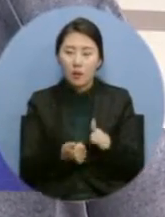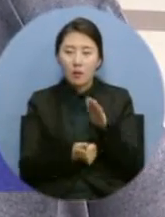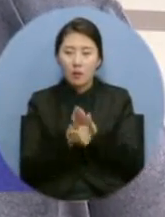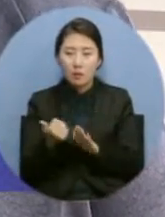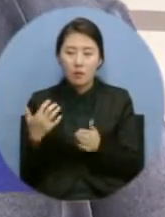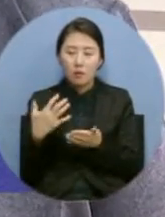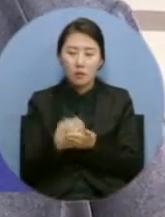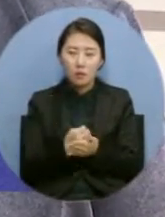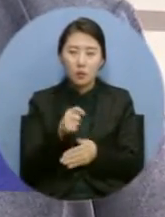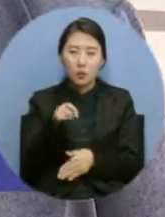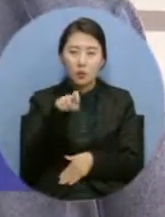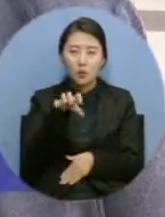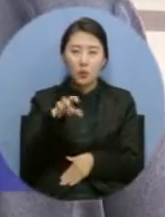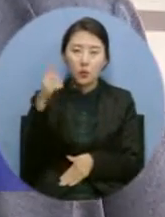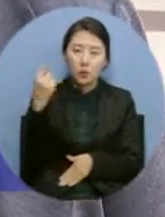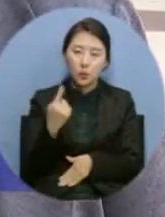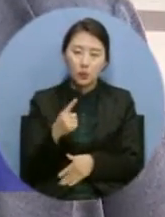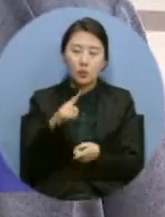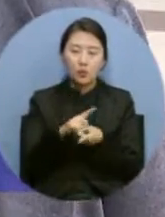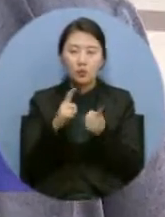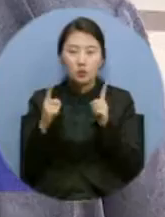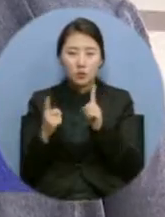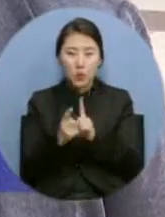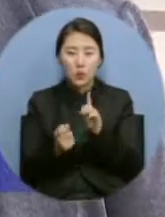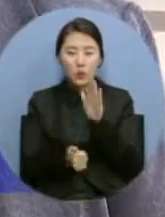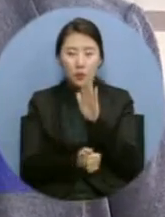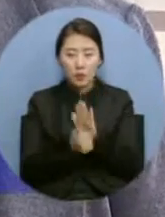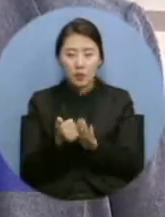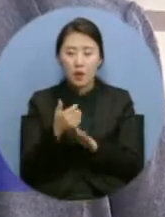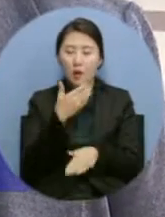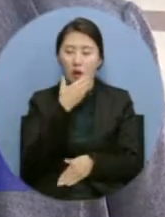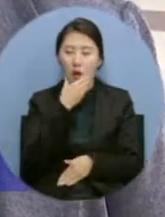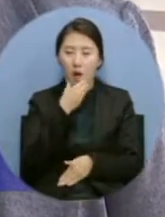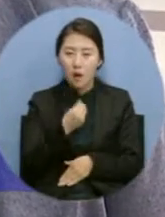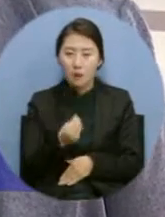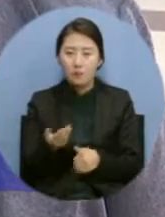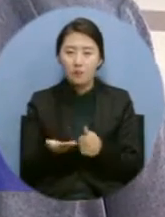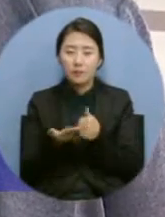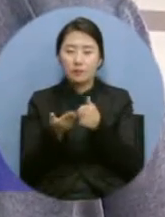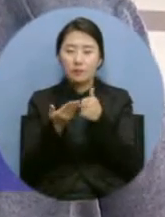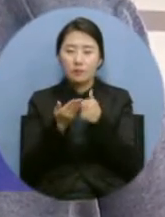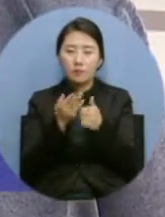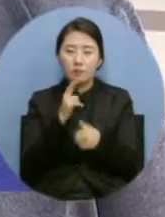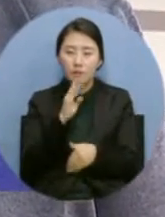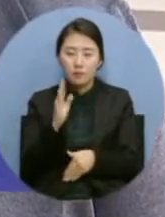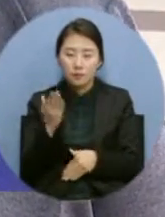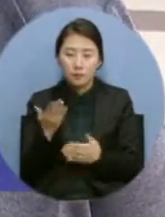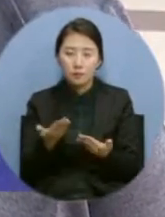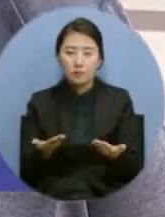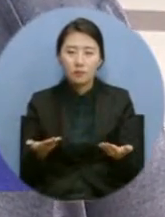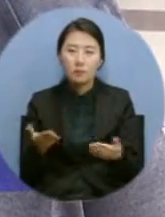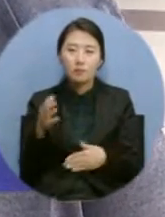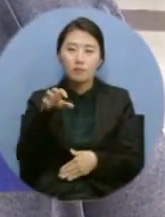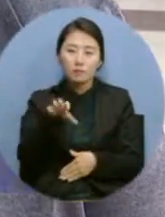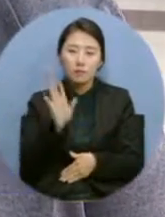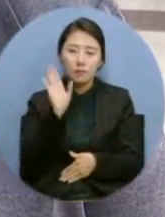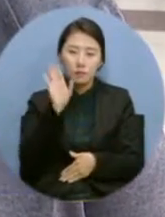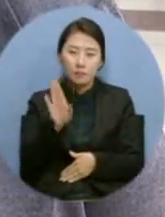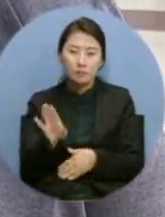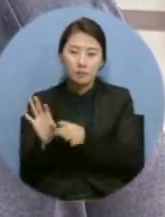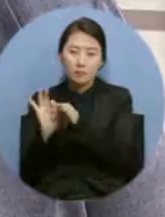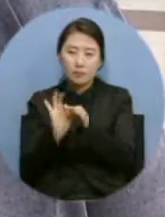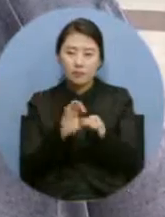갖고 또 여기 오셔가지고 서로 이제 희망과 행복을 키워나가는 그런 공간으로 향후 계속